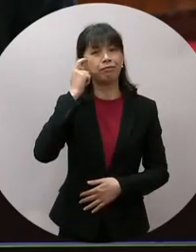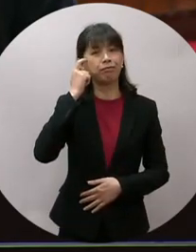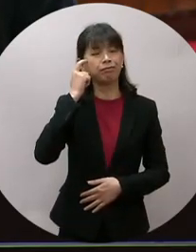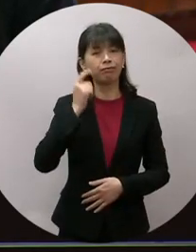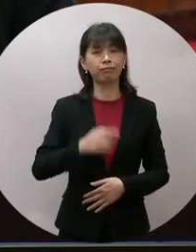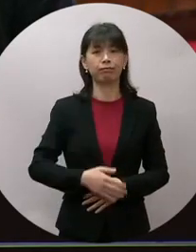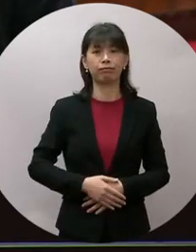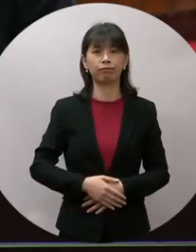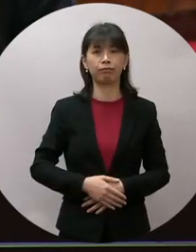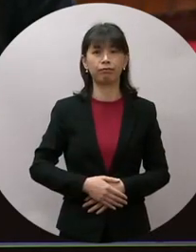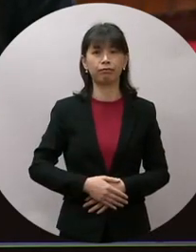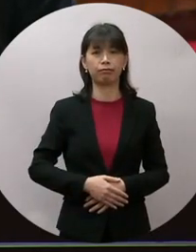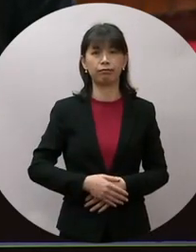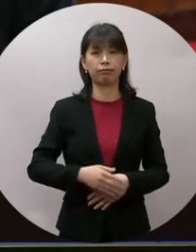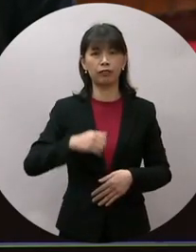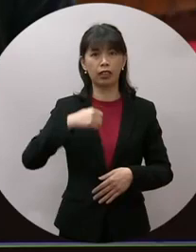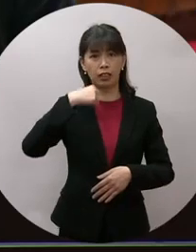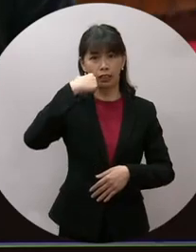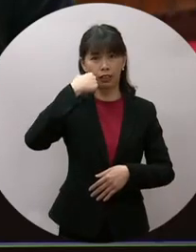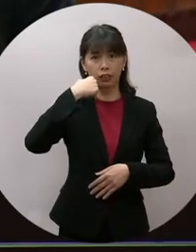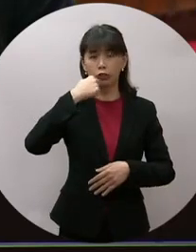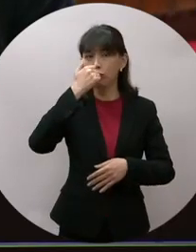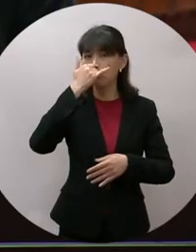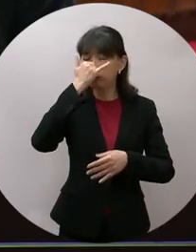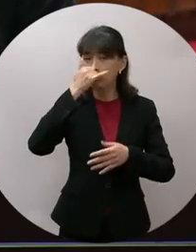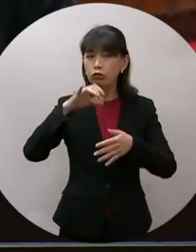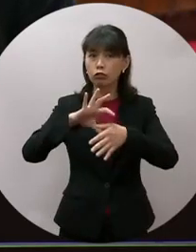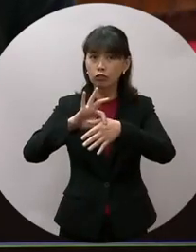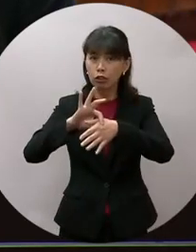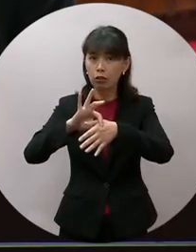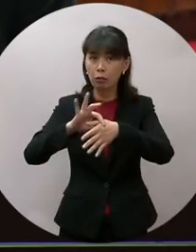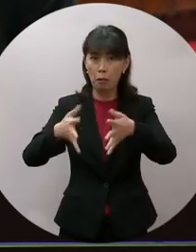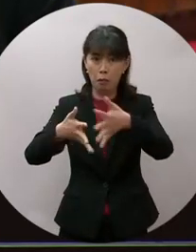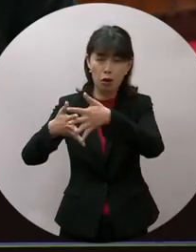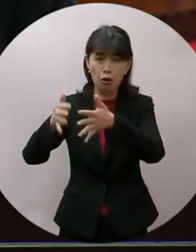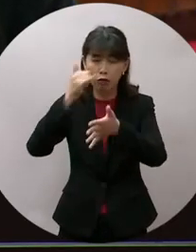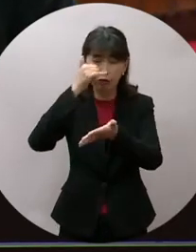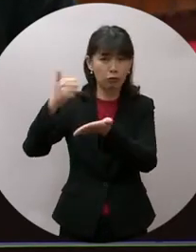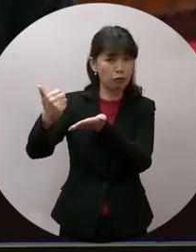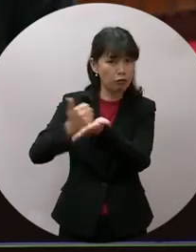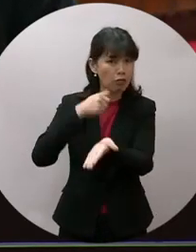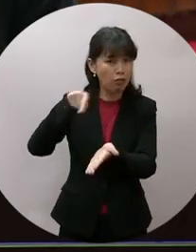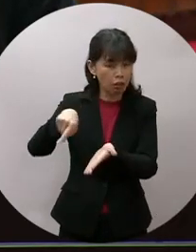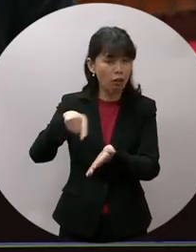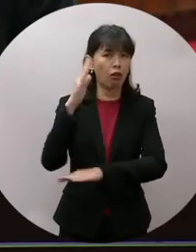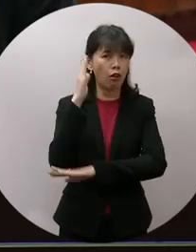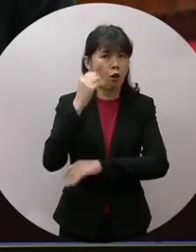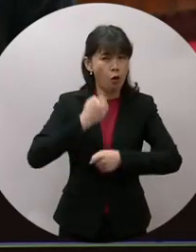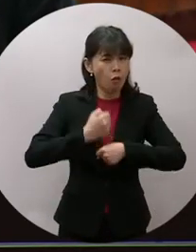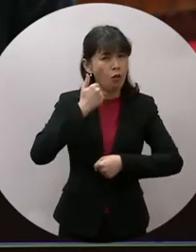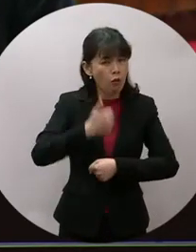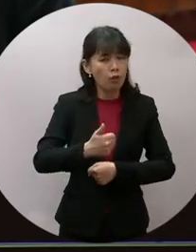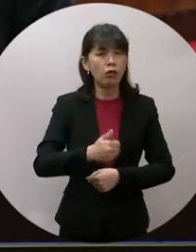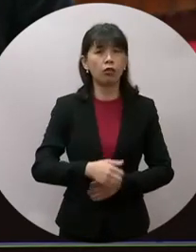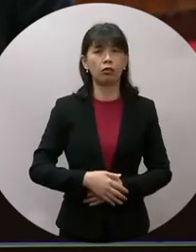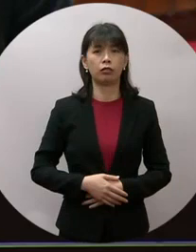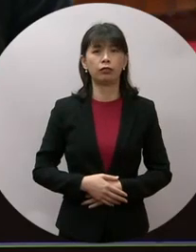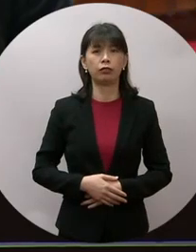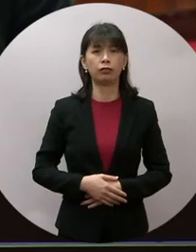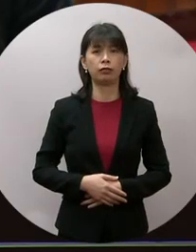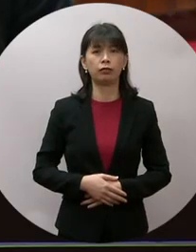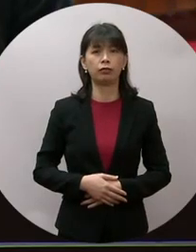次在面对我们的进口猪肉莱克多巴胺，我们政府面对因应的做法很好，因为我看